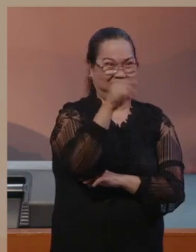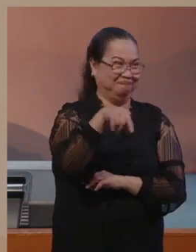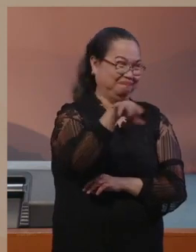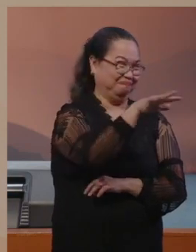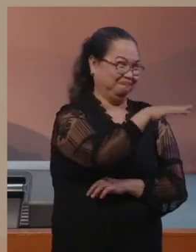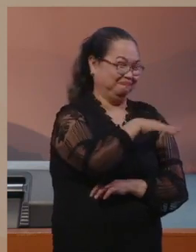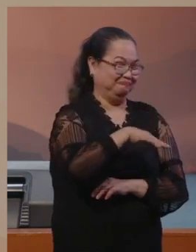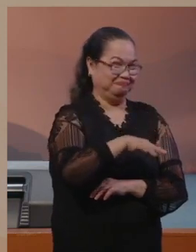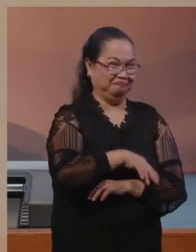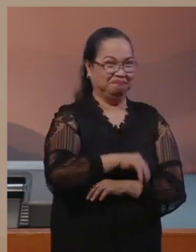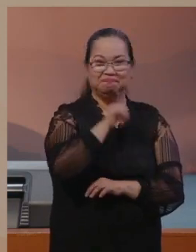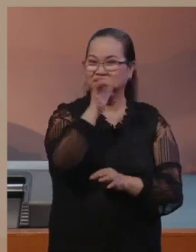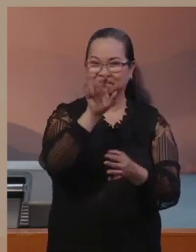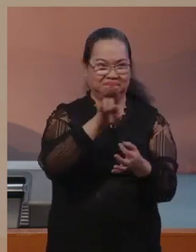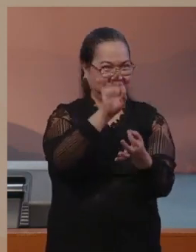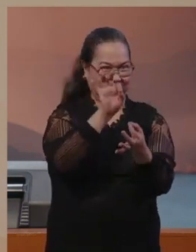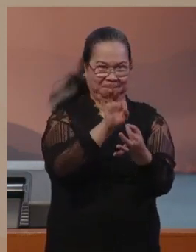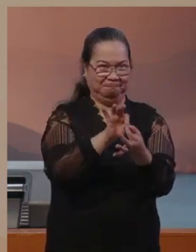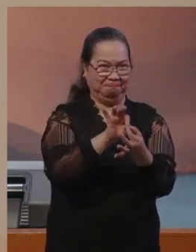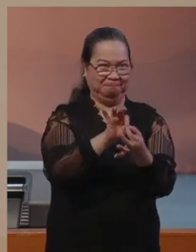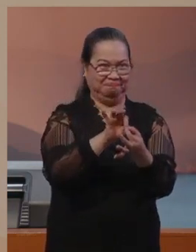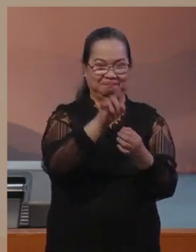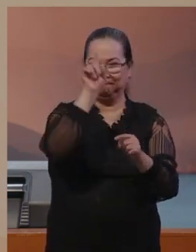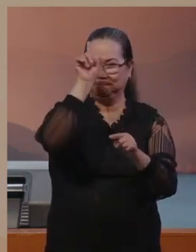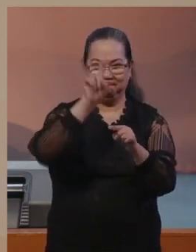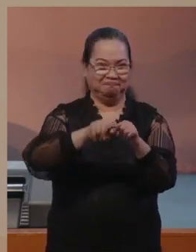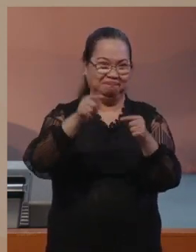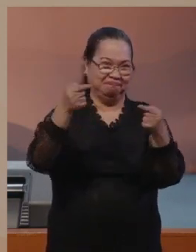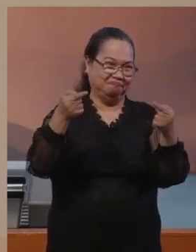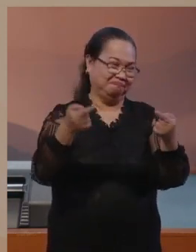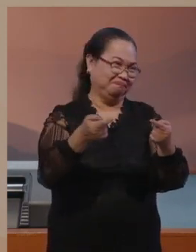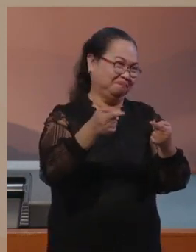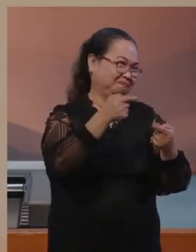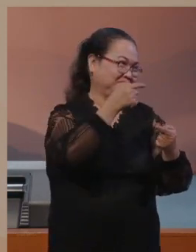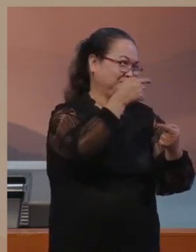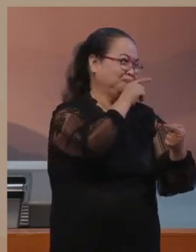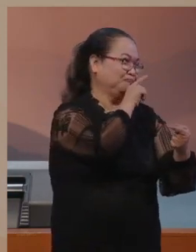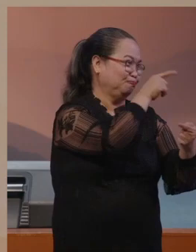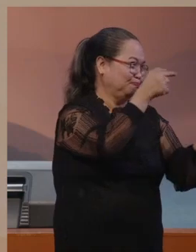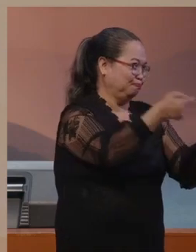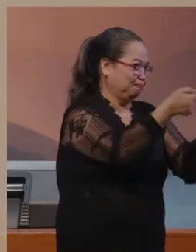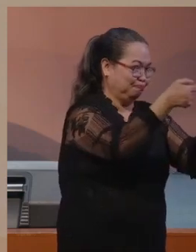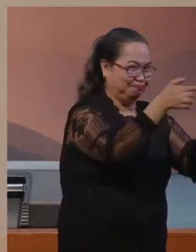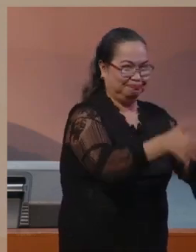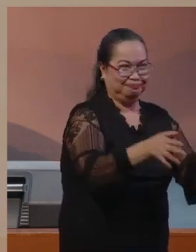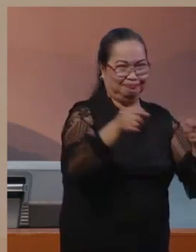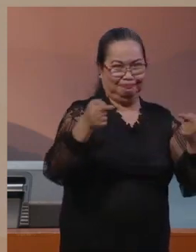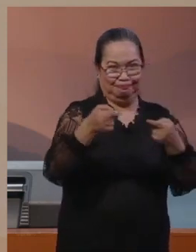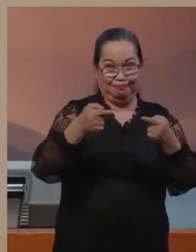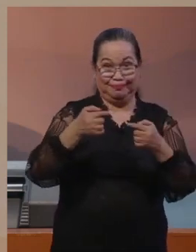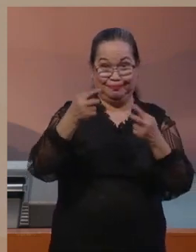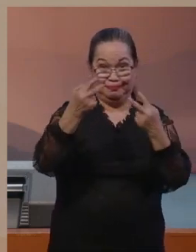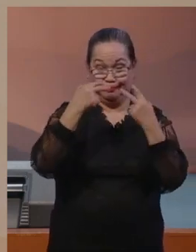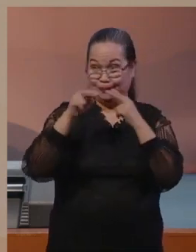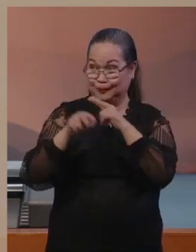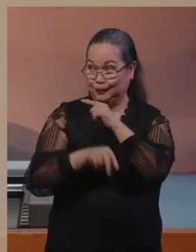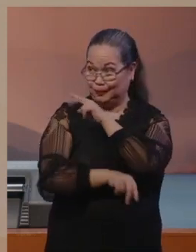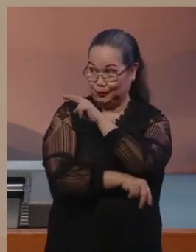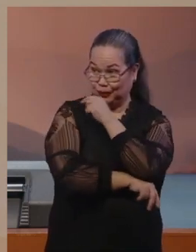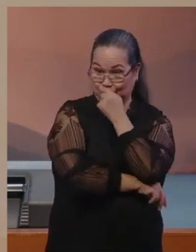Di karapat-dapat, hindi mapapatawad sa mata ng Diyos. Kung ganyan po ang tingin ninyo sa ibang